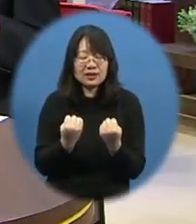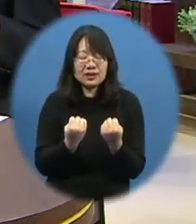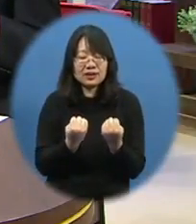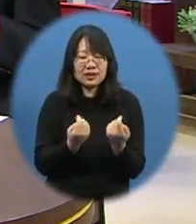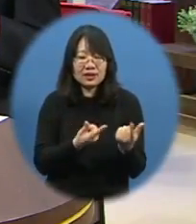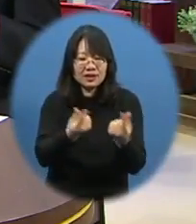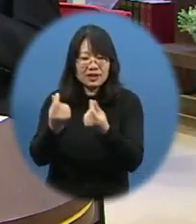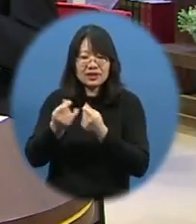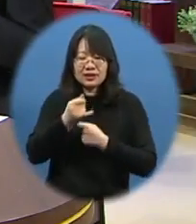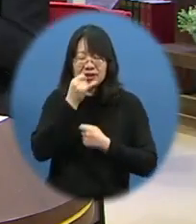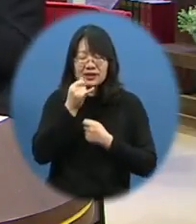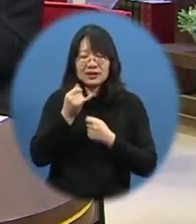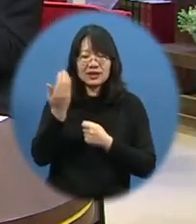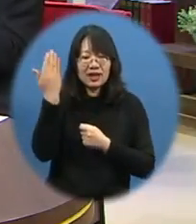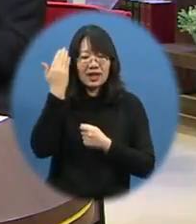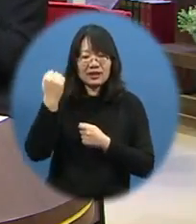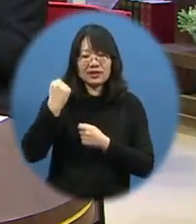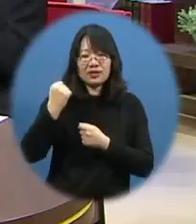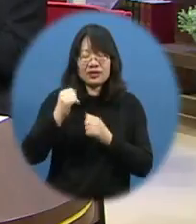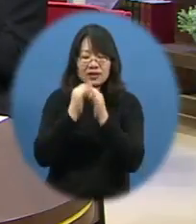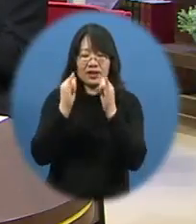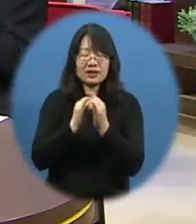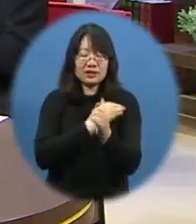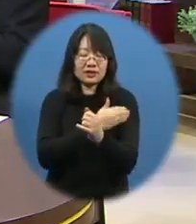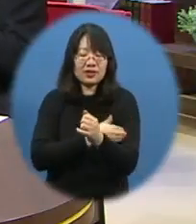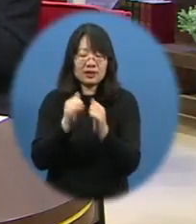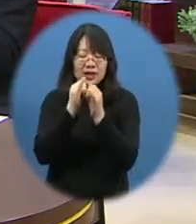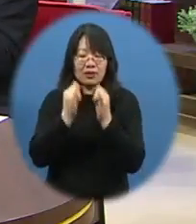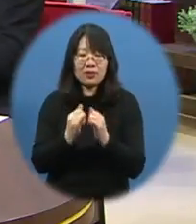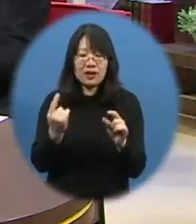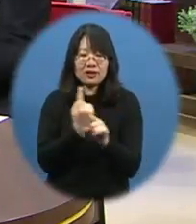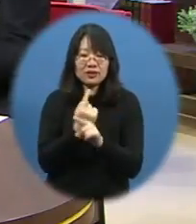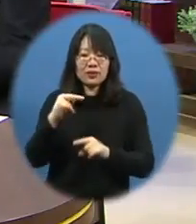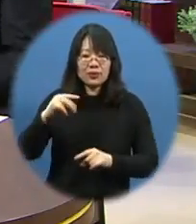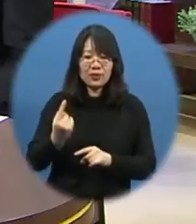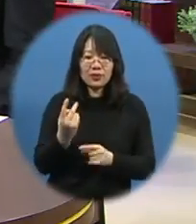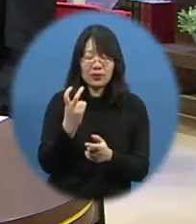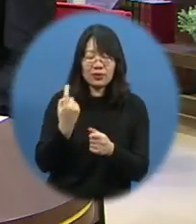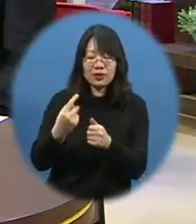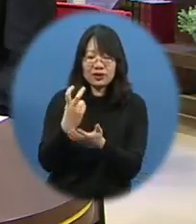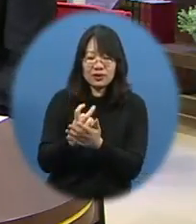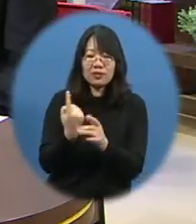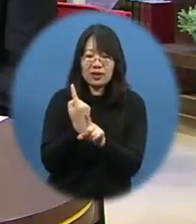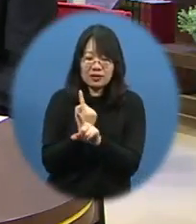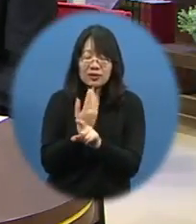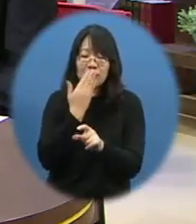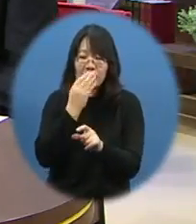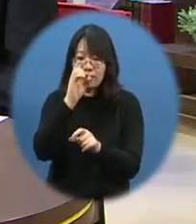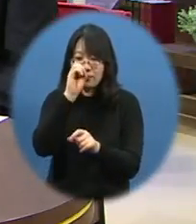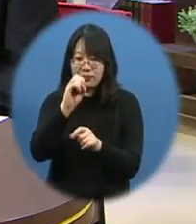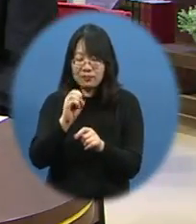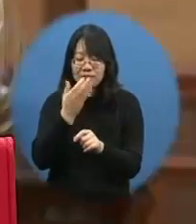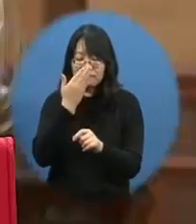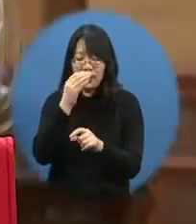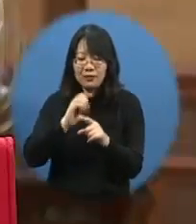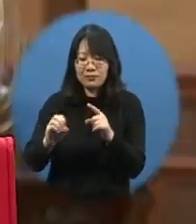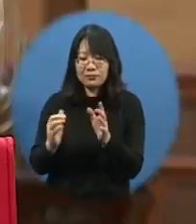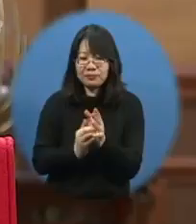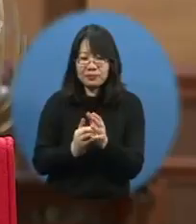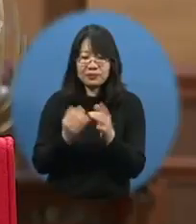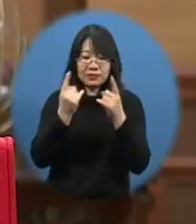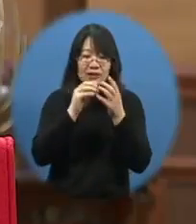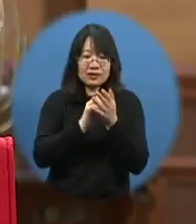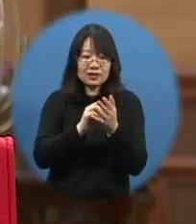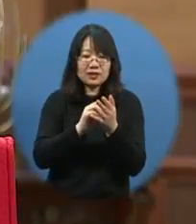학력 사회를 능력 사회로 전환하는 것도 교육의 제도를 바꾸면서 가능해진다는 얘기입니다. 그럼 대학 입시